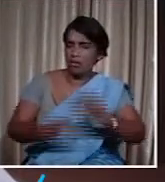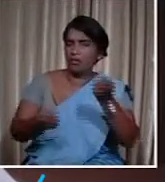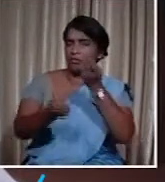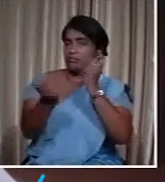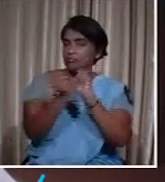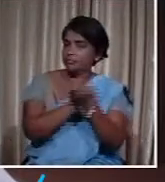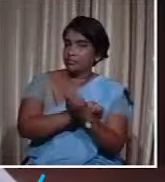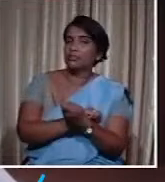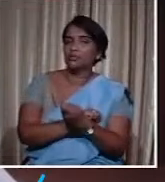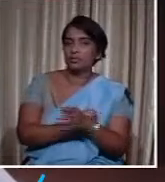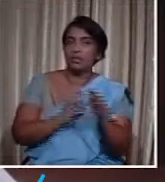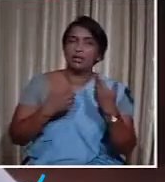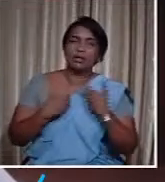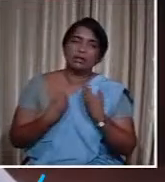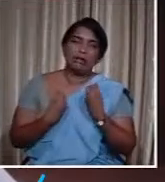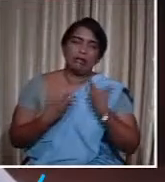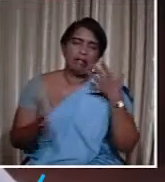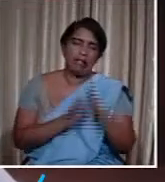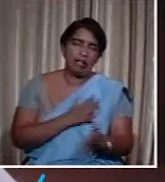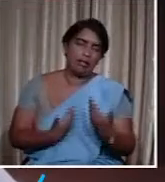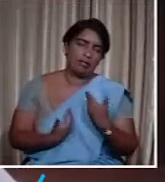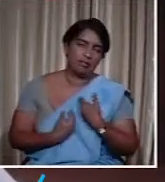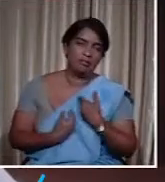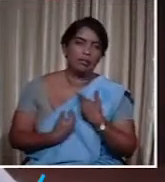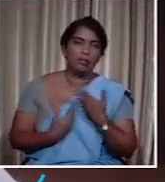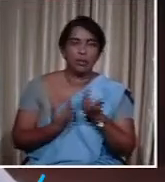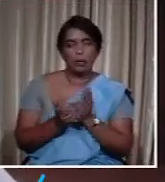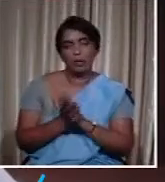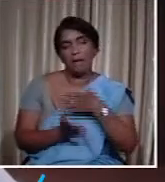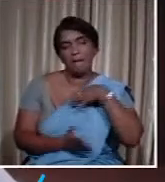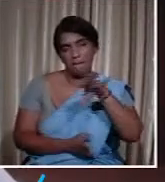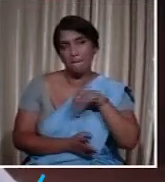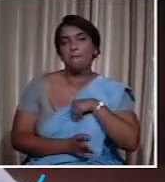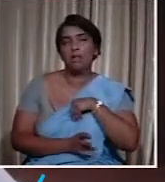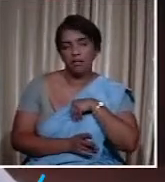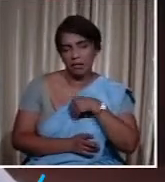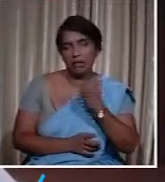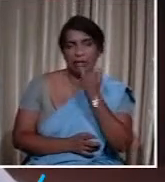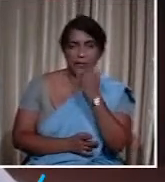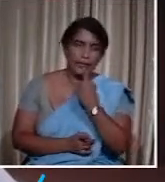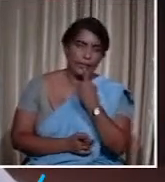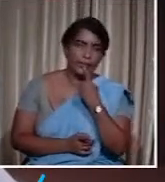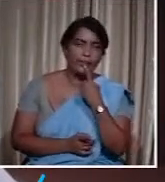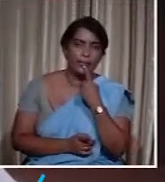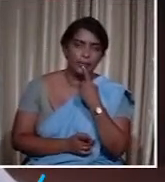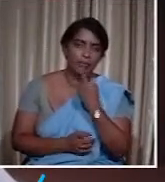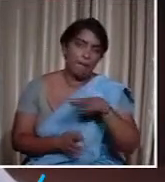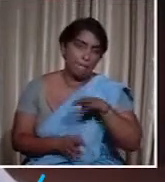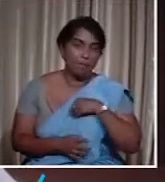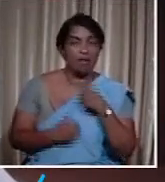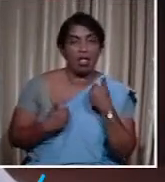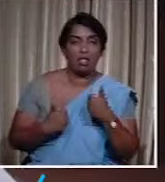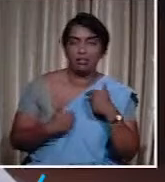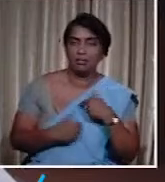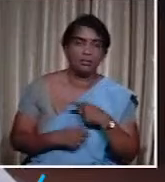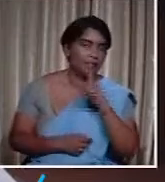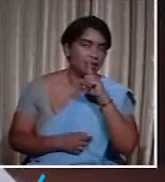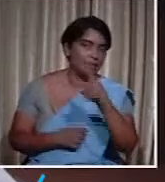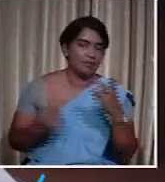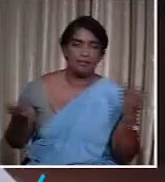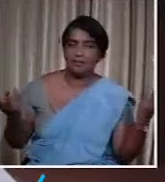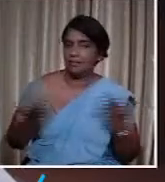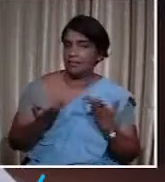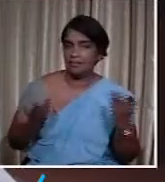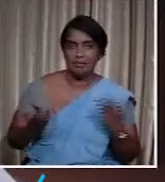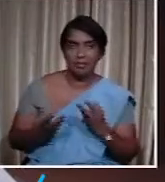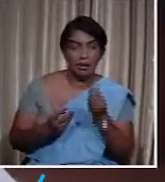කරලා අනේ අපි අතින් සුදා වැරද්දක් වුණා අපි ස්වයන්ව ඒක පිළිගන්න කැමති පිළිගැනීමත් ලොකු දෙයක් නේ වගේ කියන එක සාධාරණ නෑ මේක